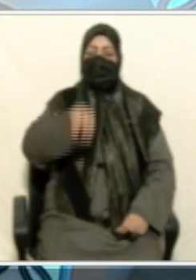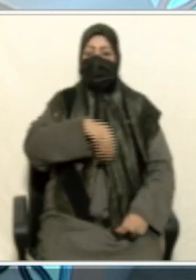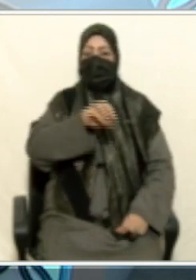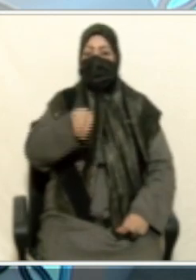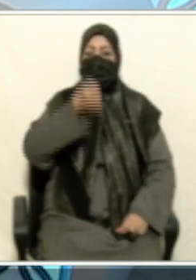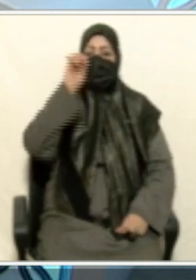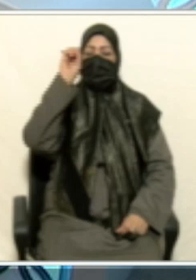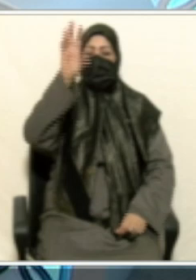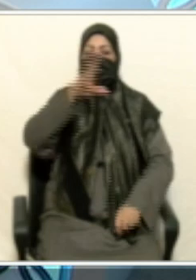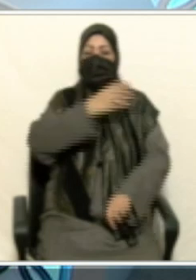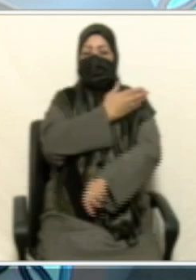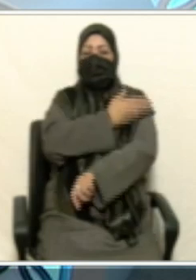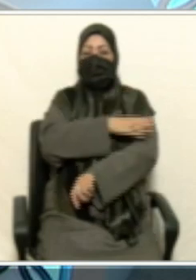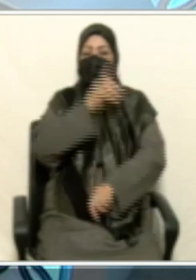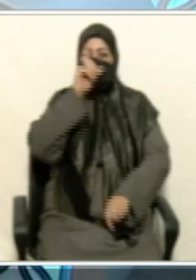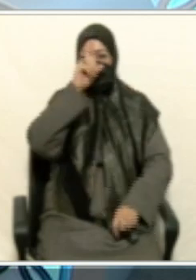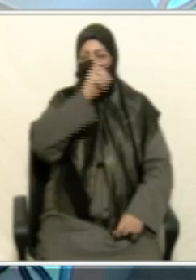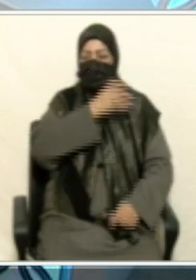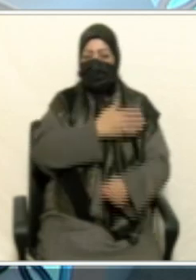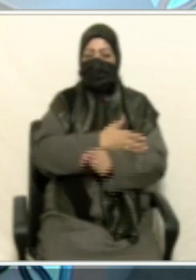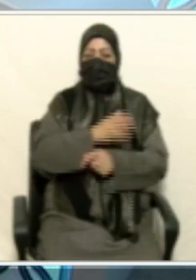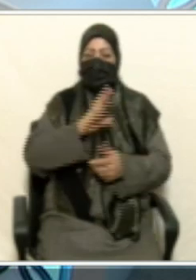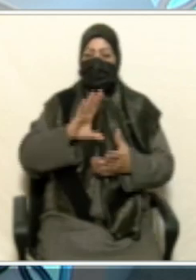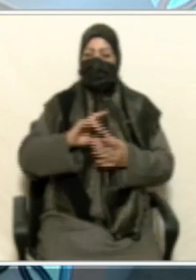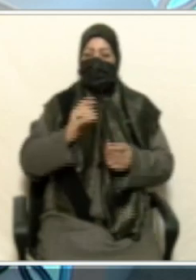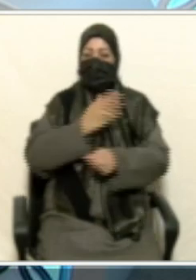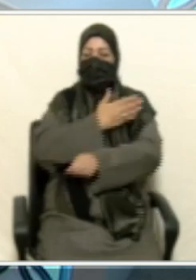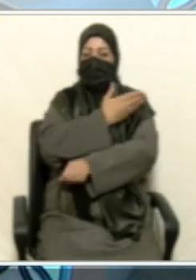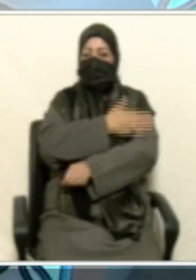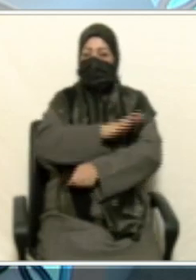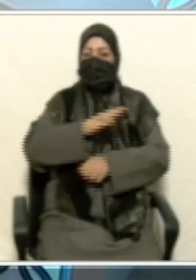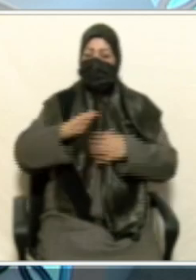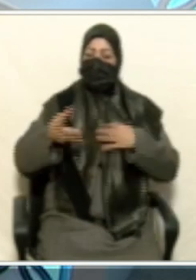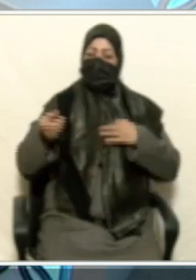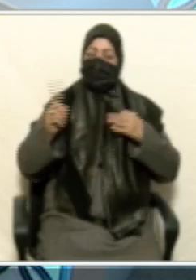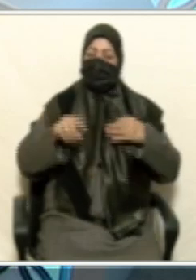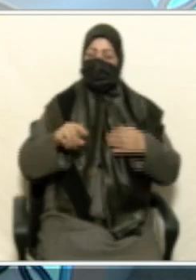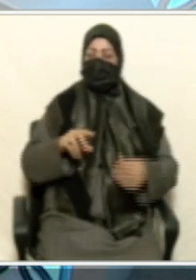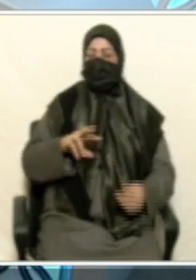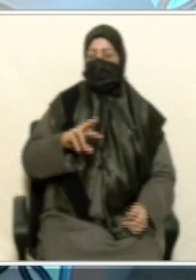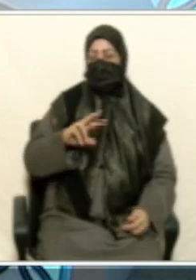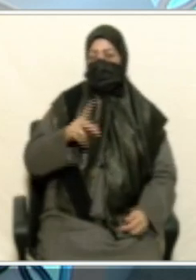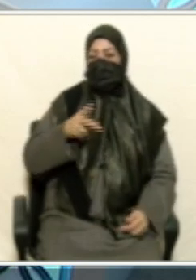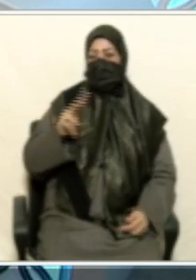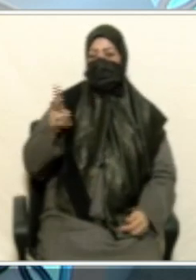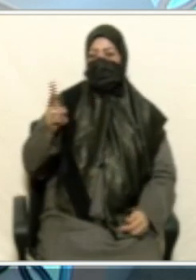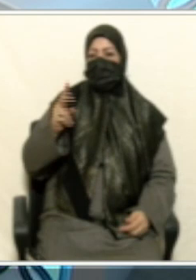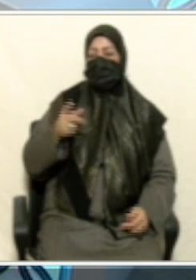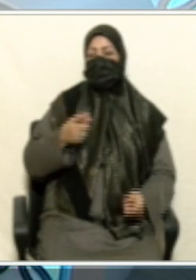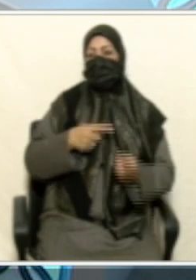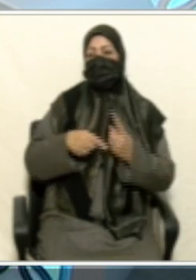السؤال الثالث، هل يختلف النظر بين الأمور الدينية والأمور الدنيوية؟